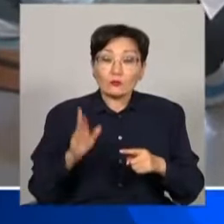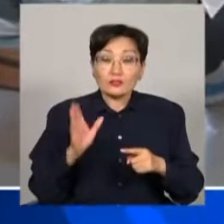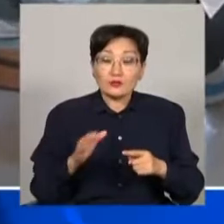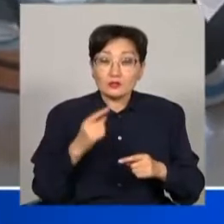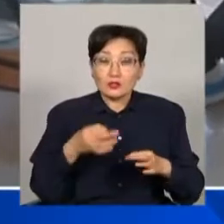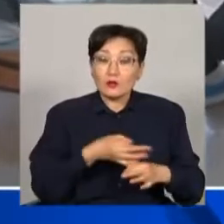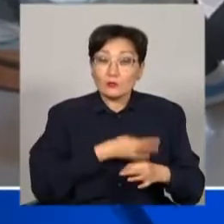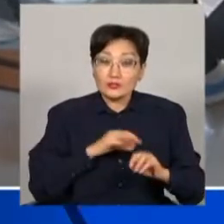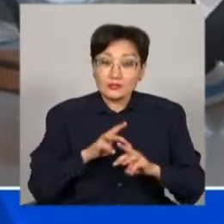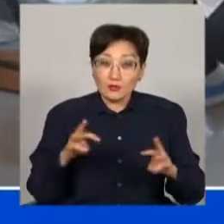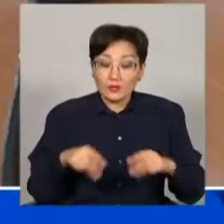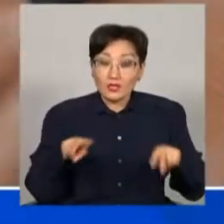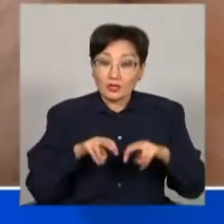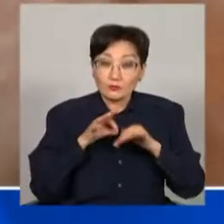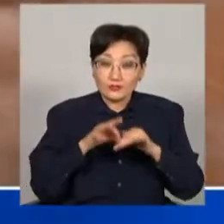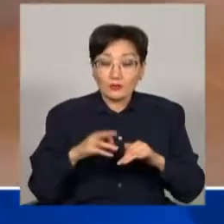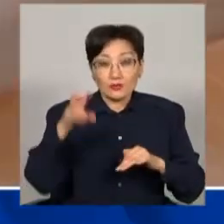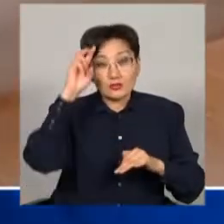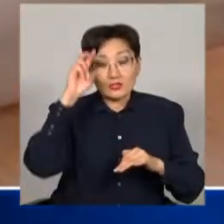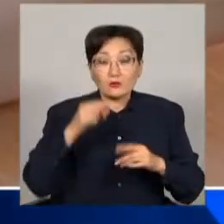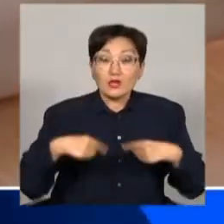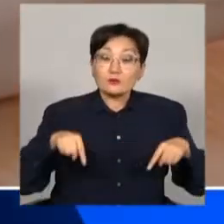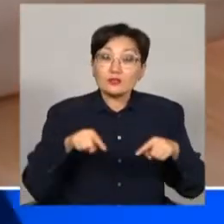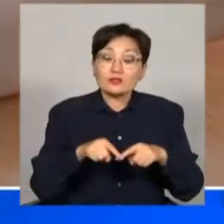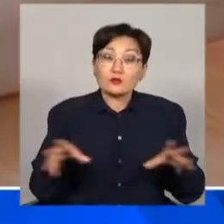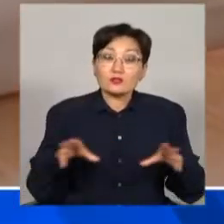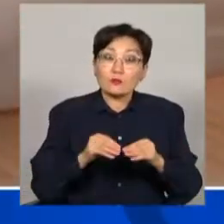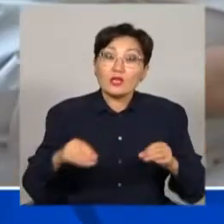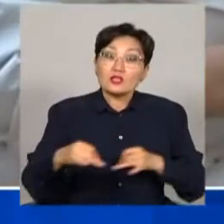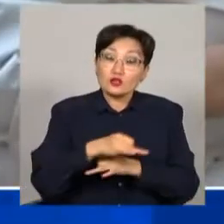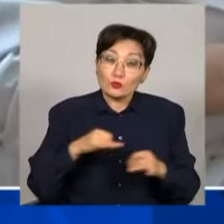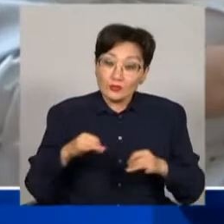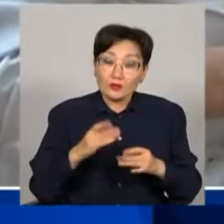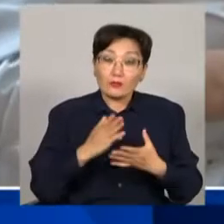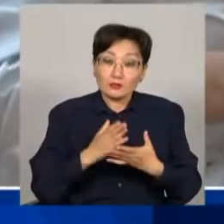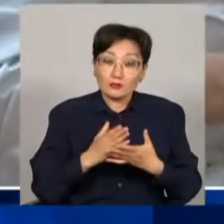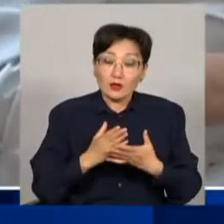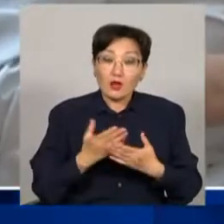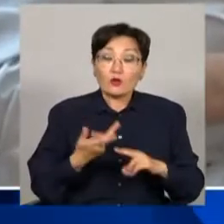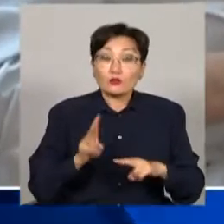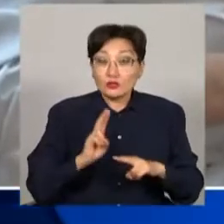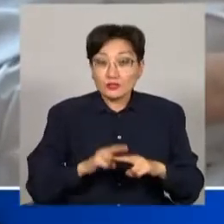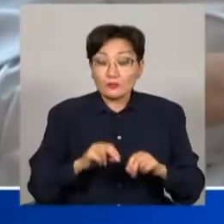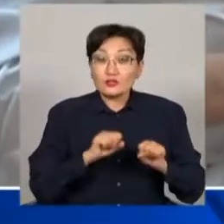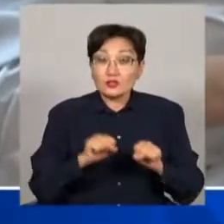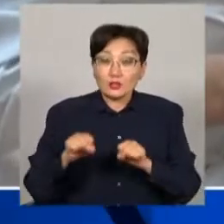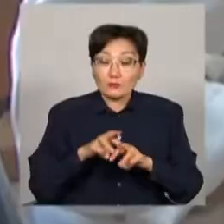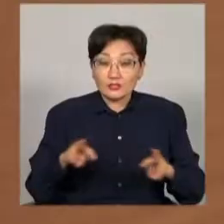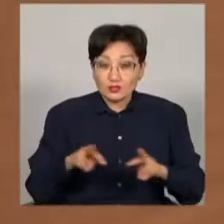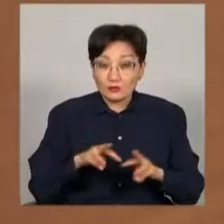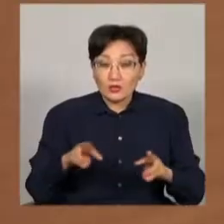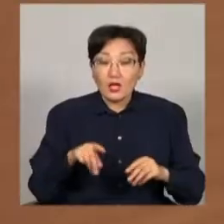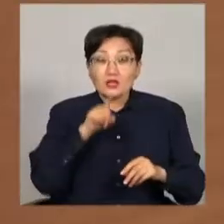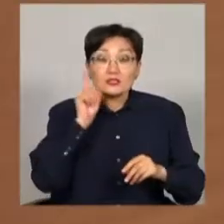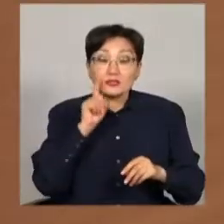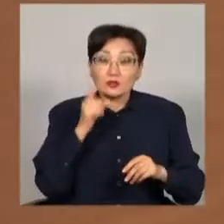әділет министрлігінің қарауынан өтіп, мемлекеттік органдармен келіссөздер жүріп жатқан көрінеді. Бұл да болса, қорғаныс министрлігінің